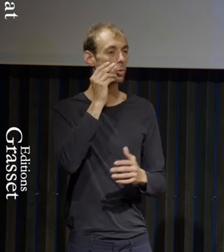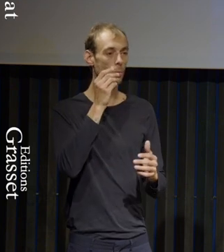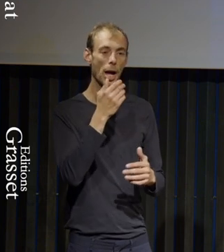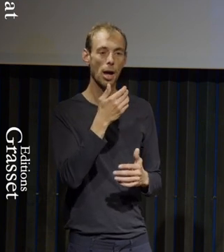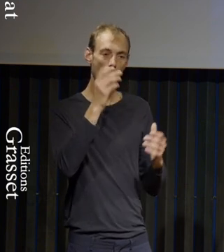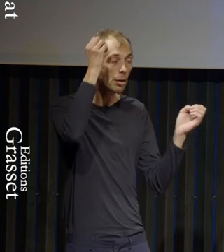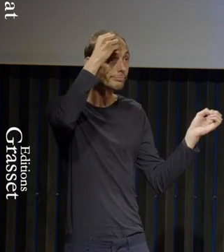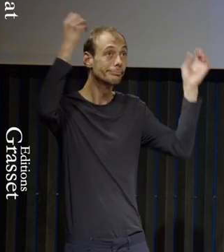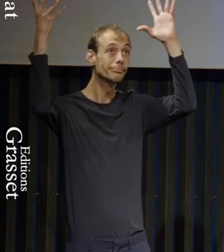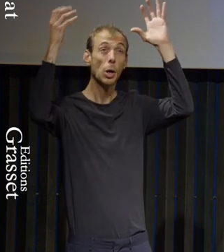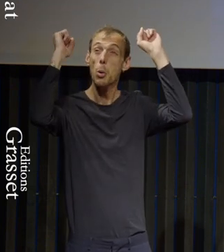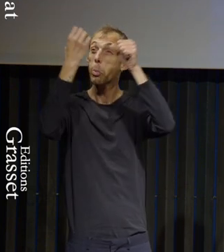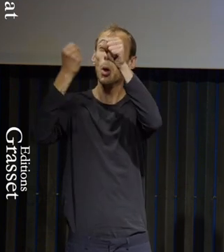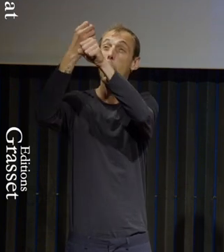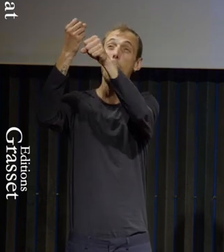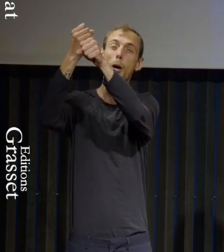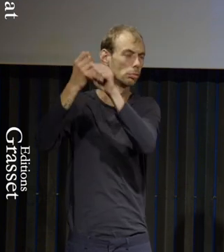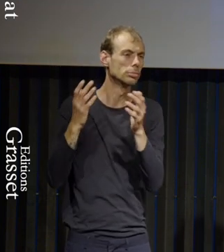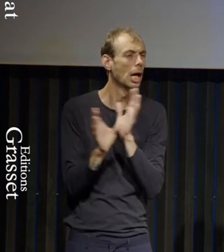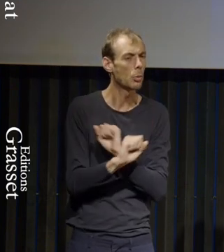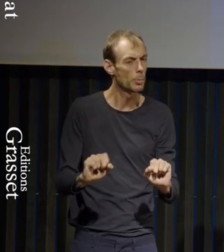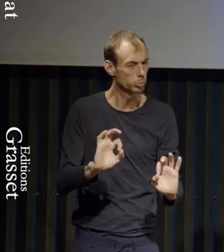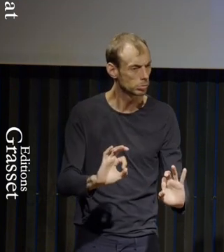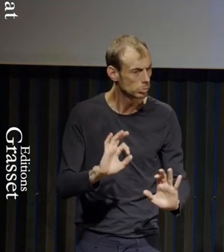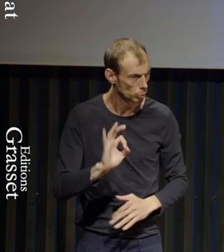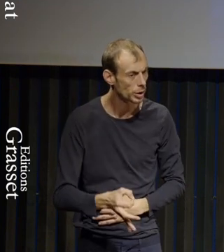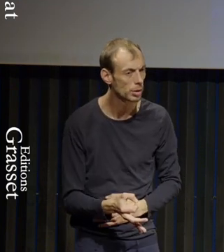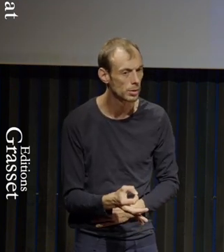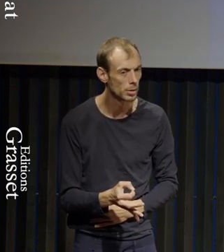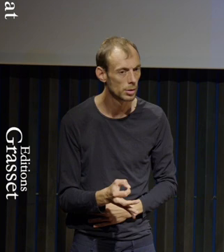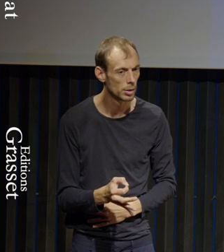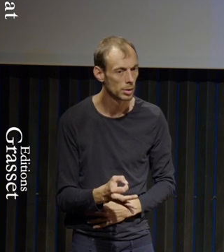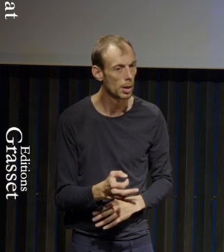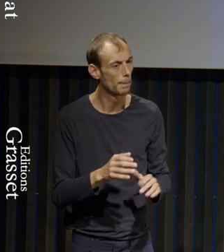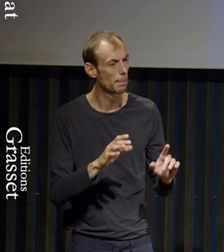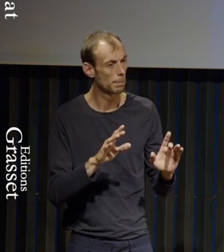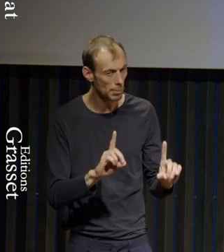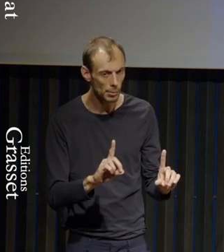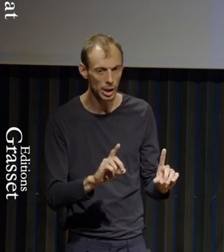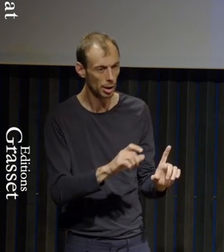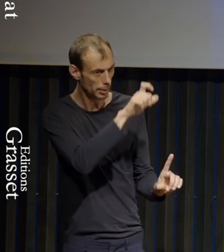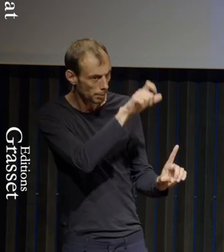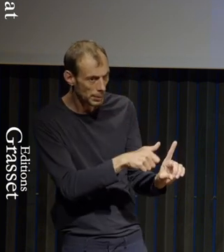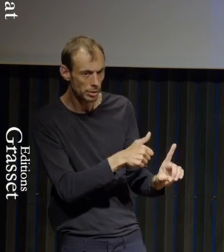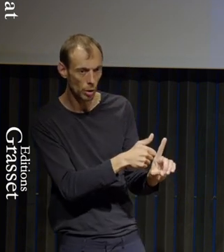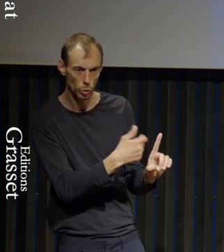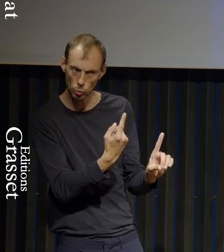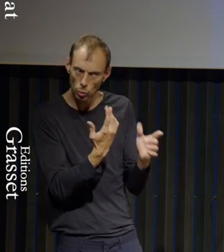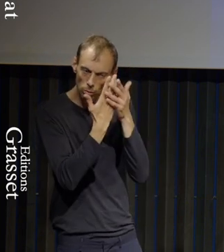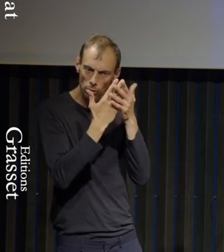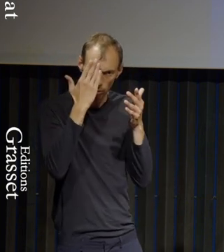observe dans la pathologie psychiatrique que l'on oublie l'immense souffrance qui accompagne ces troubles